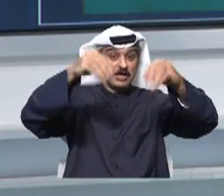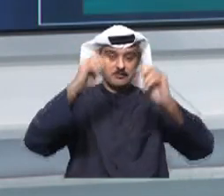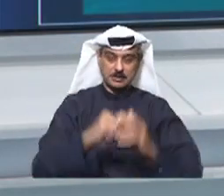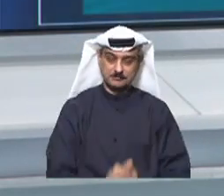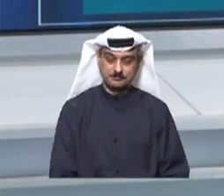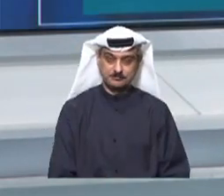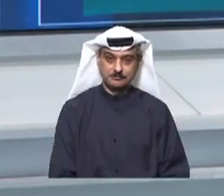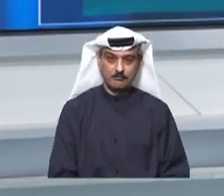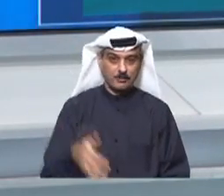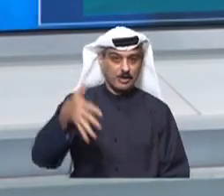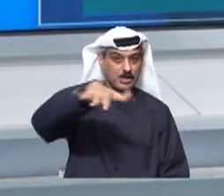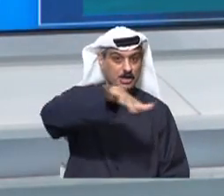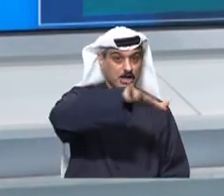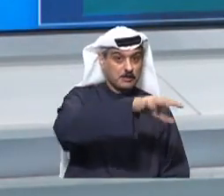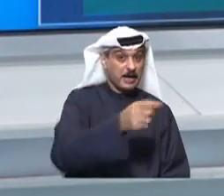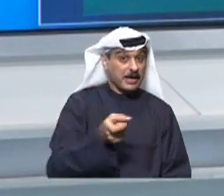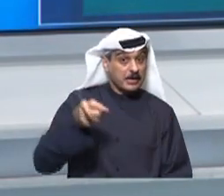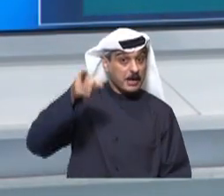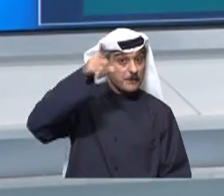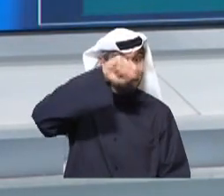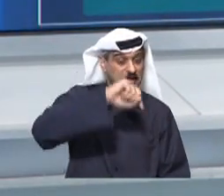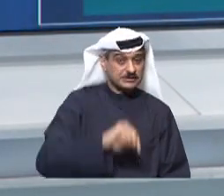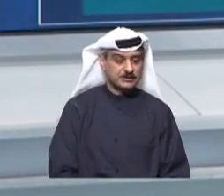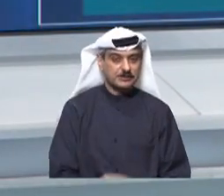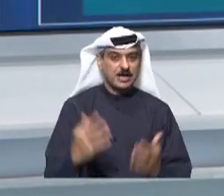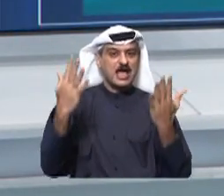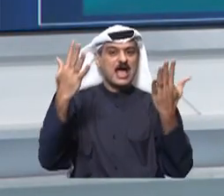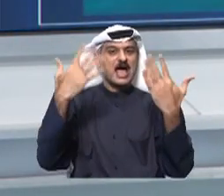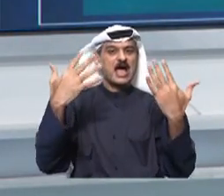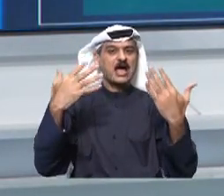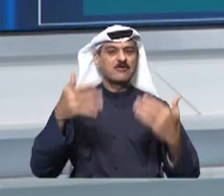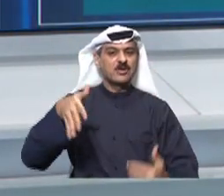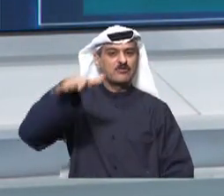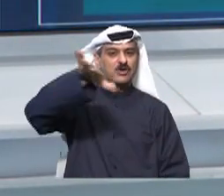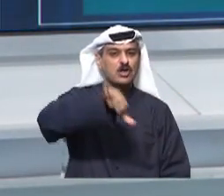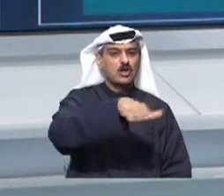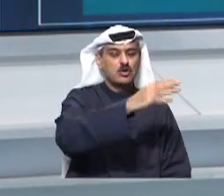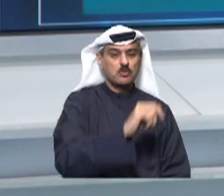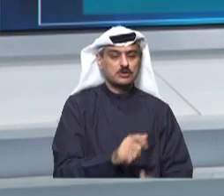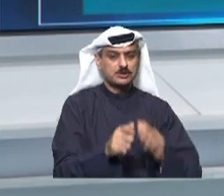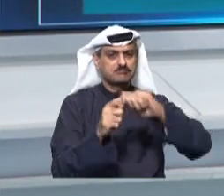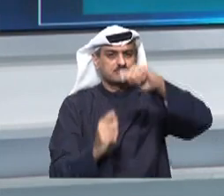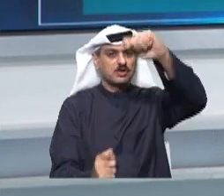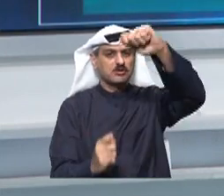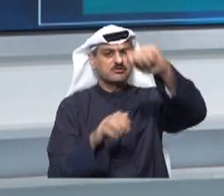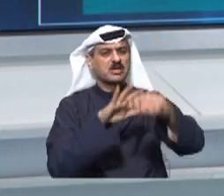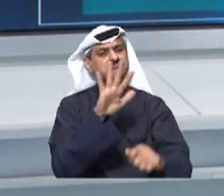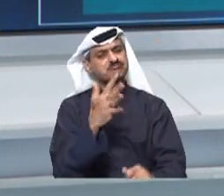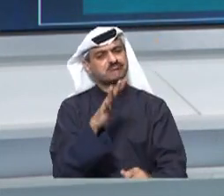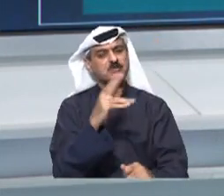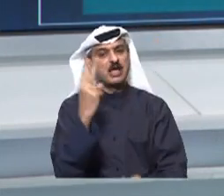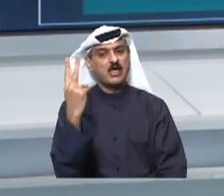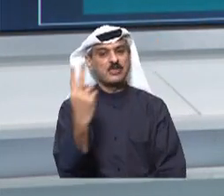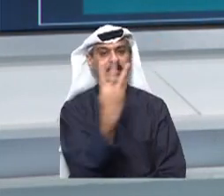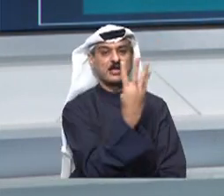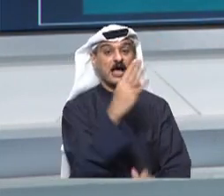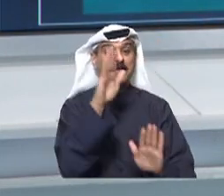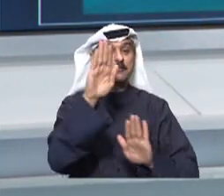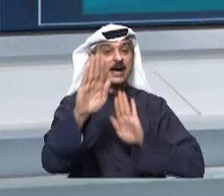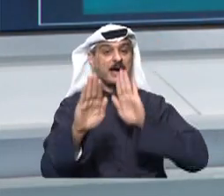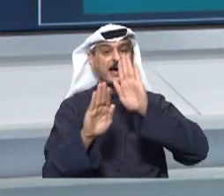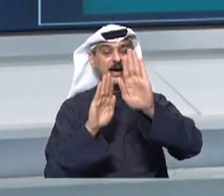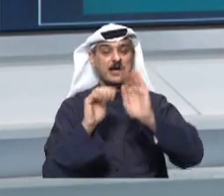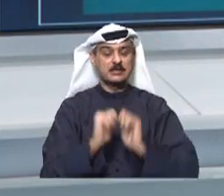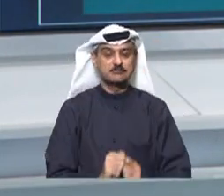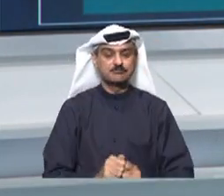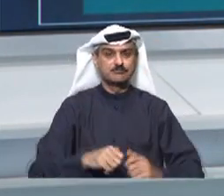البحر. البحر خلال يوم الغد راح يكون خفيف إلى معتدل الموج، يصل ارتفاع الموج بشكل عام ما بين 2 إلى 4 أقدام،